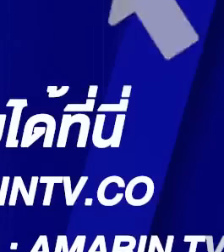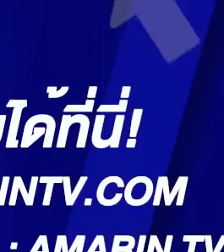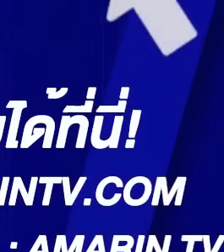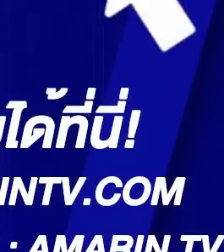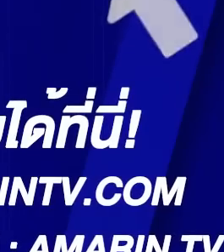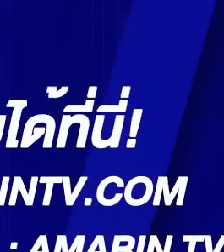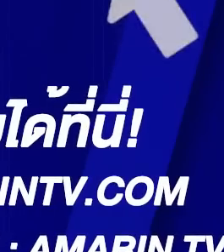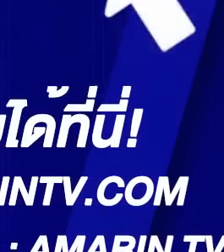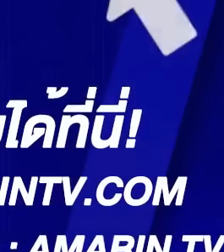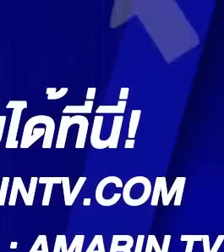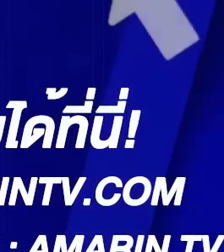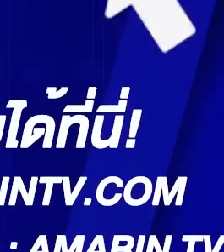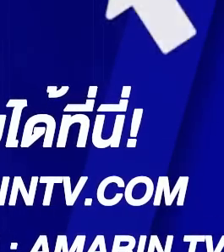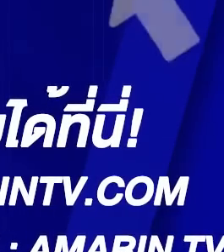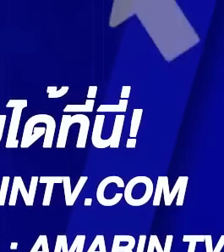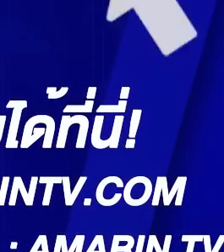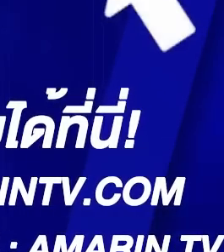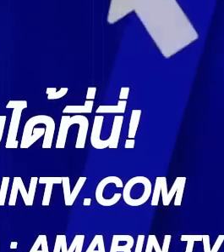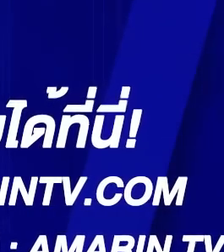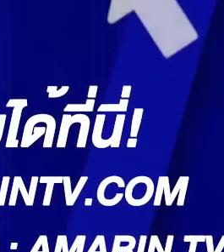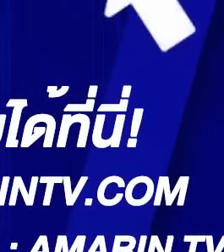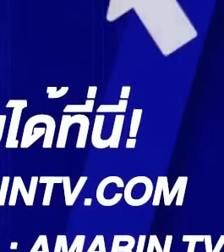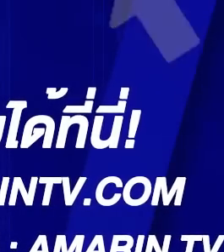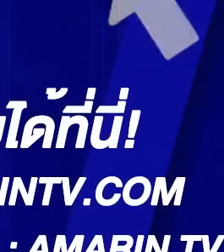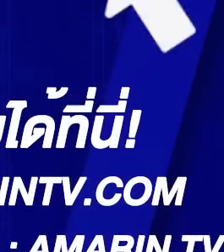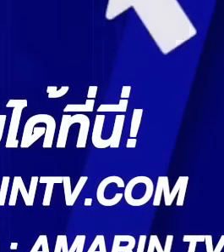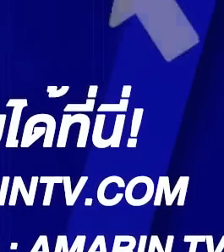ฝากติดตามข่าวเที่ยงอมรินทร์ทีวีทุกวันตั้งแต่เ